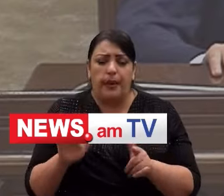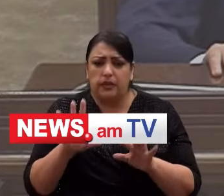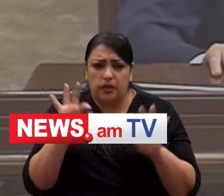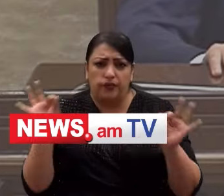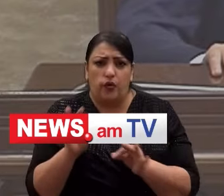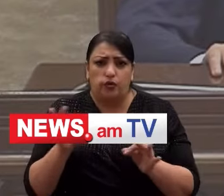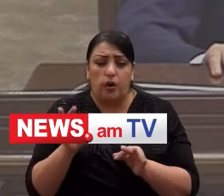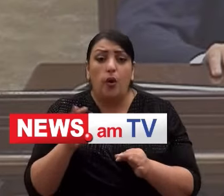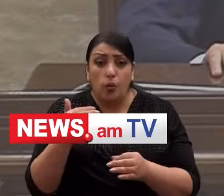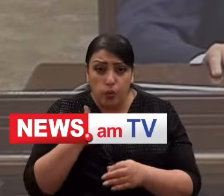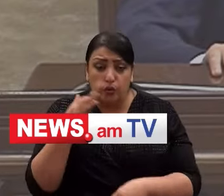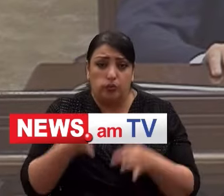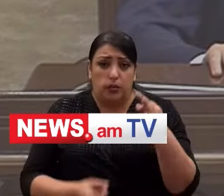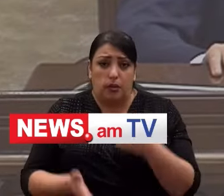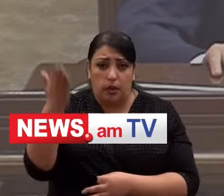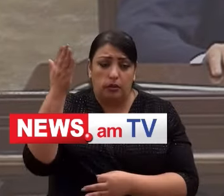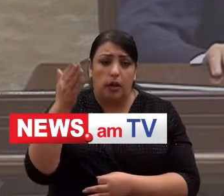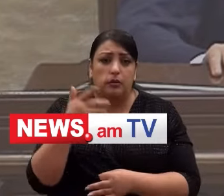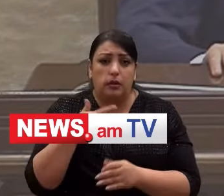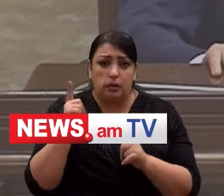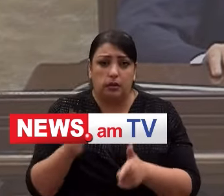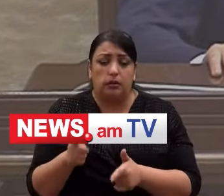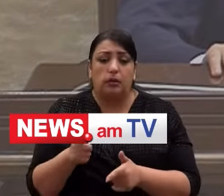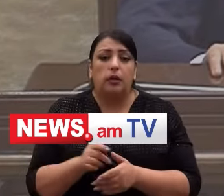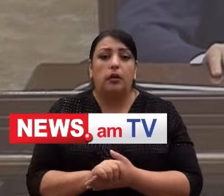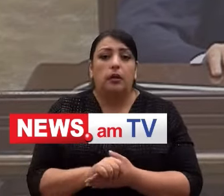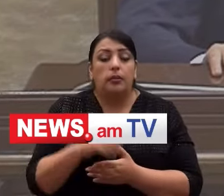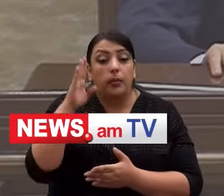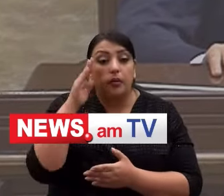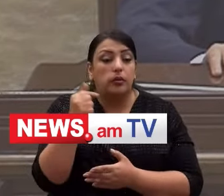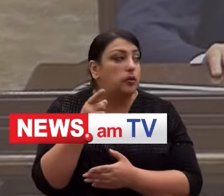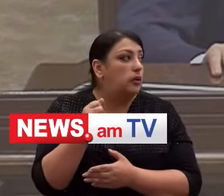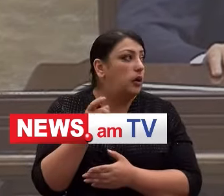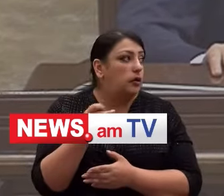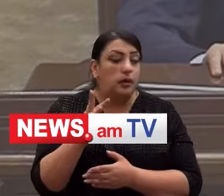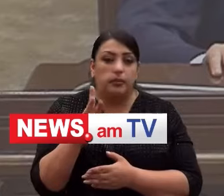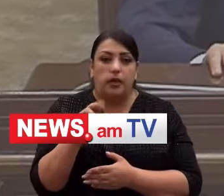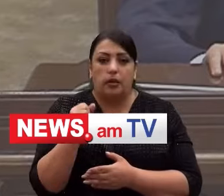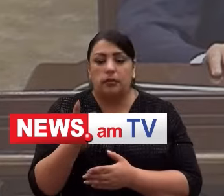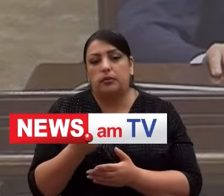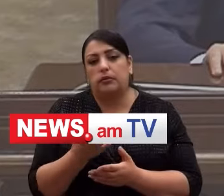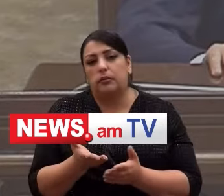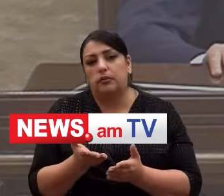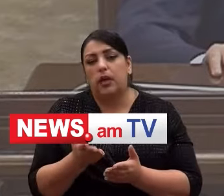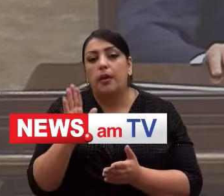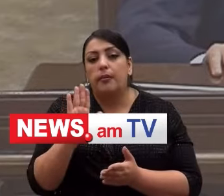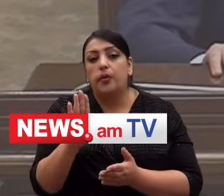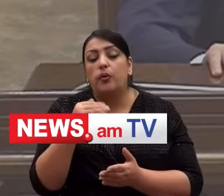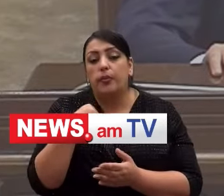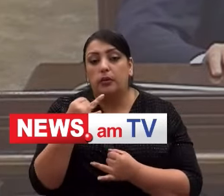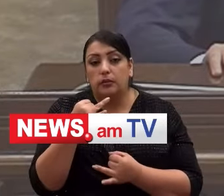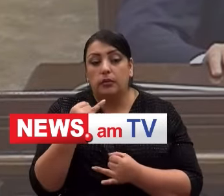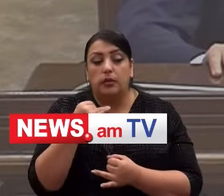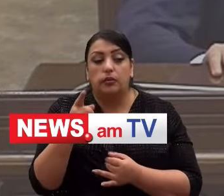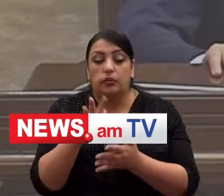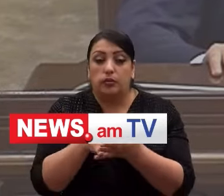գնա դատարան։ Հետևաբար, պարոն Քերմյան, դուք լրիվ ապացուցում եք, որ ի՞նչ, պարոն Քոչարյան, մի րոպե։ Հետևաբար դուք